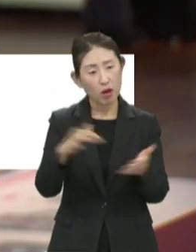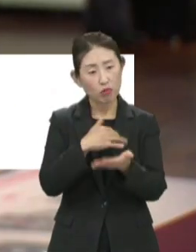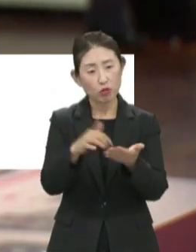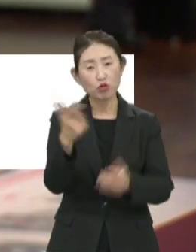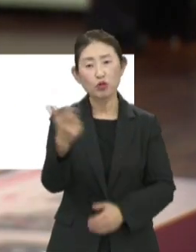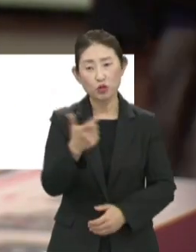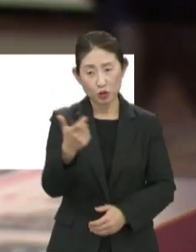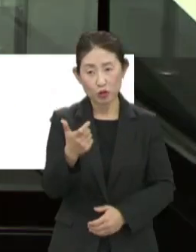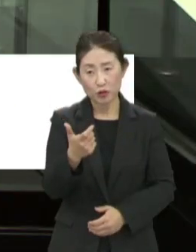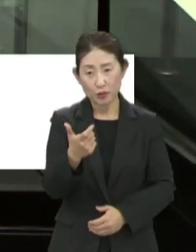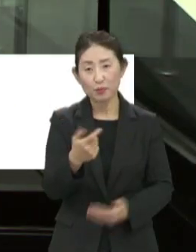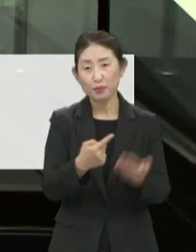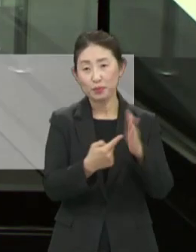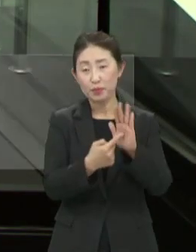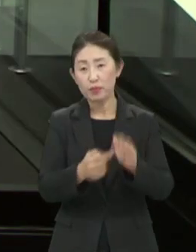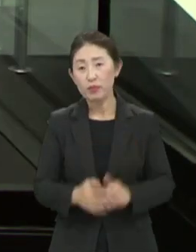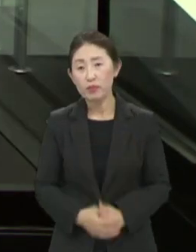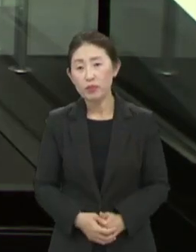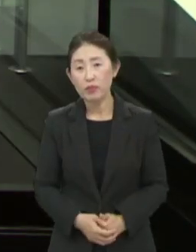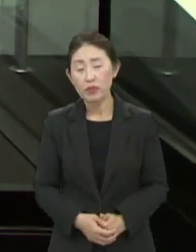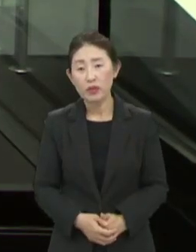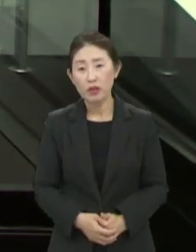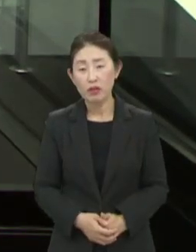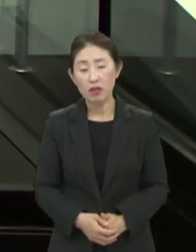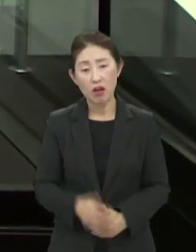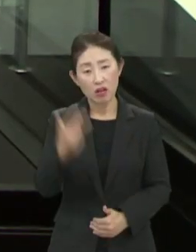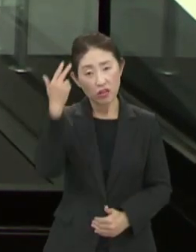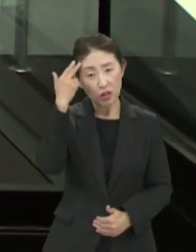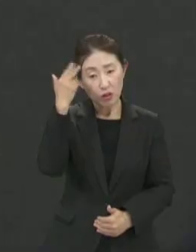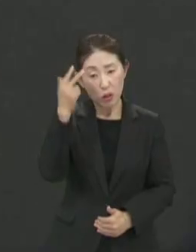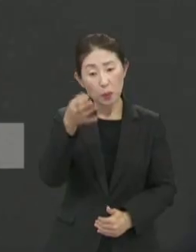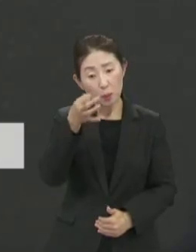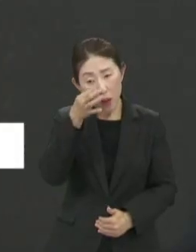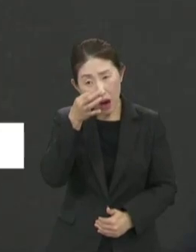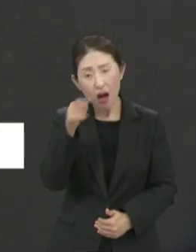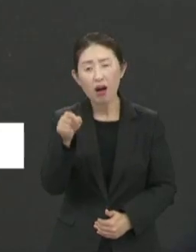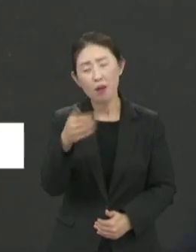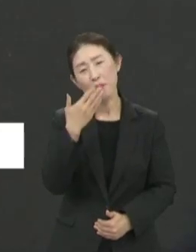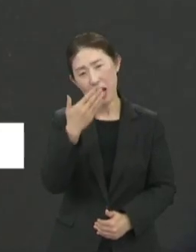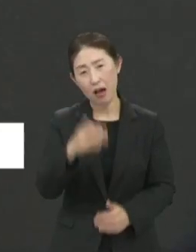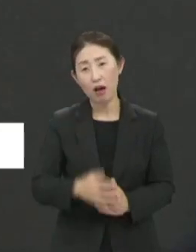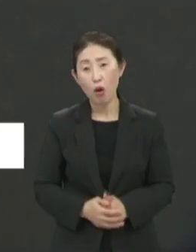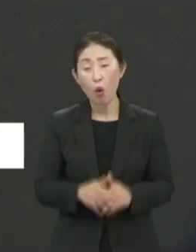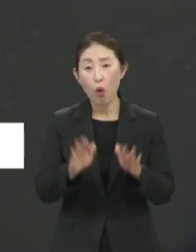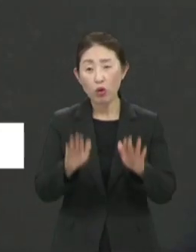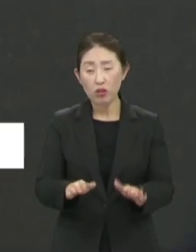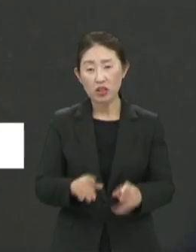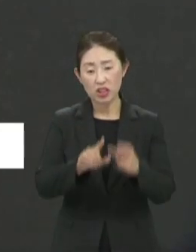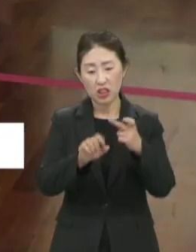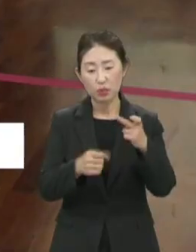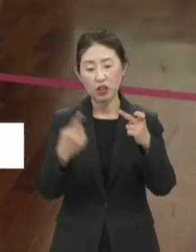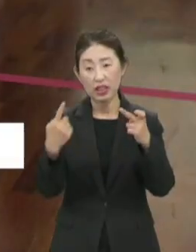60여 점이 소개됩니다. 순국선열들의 정신을 엿볼 수 있는 이번 전시회는 오는